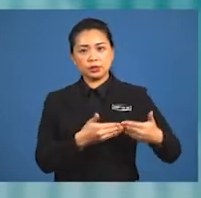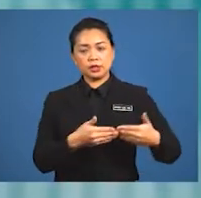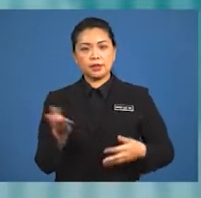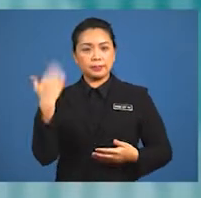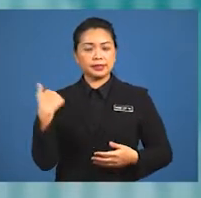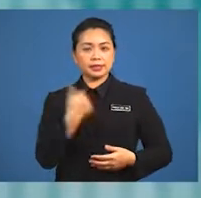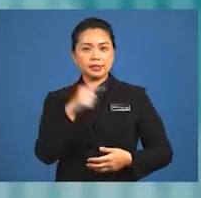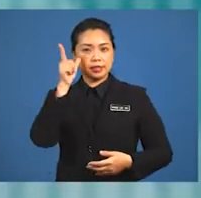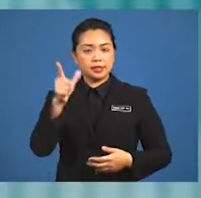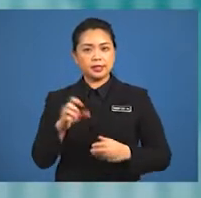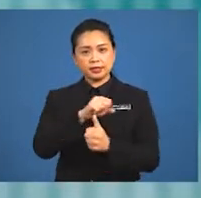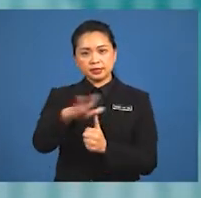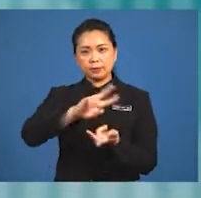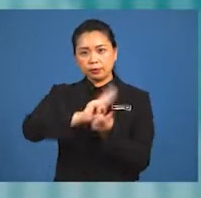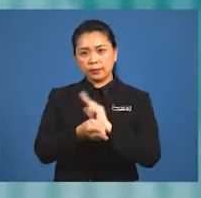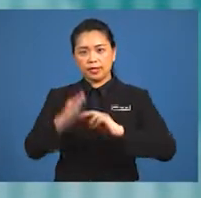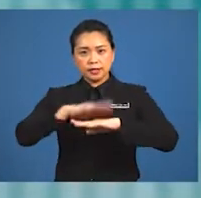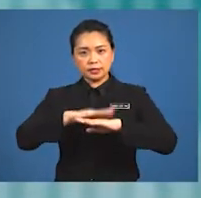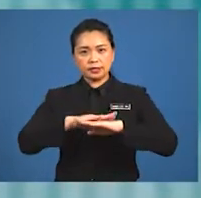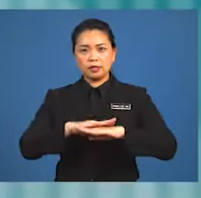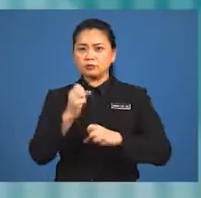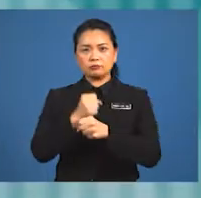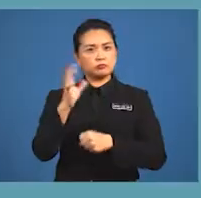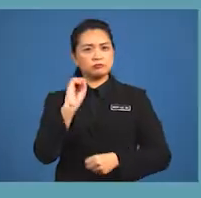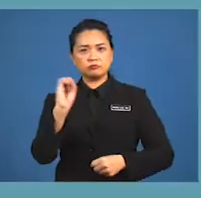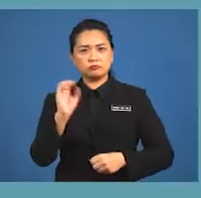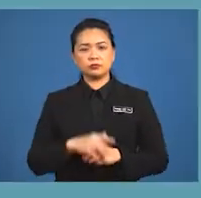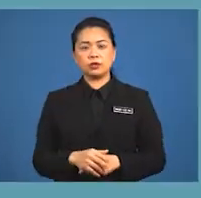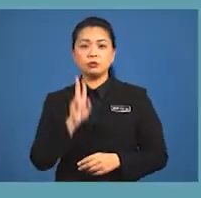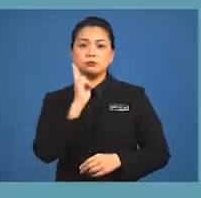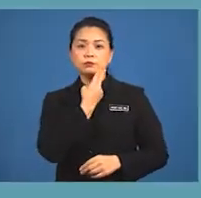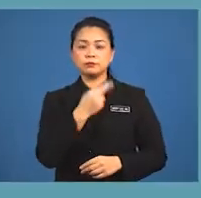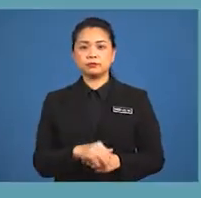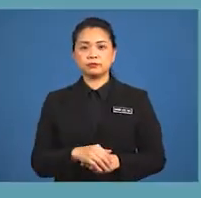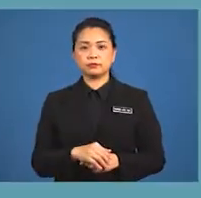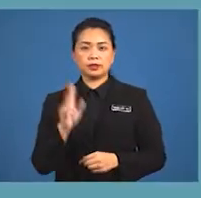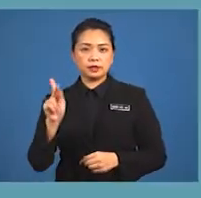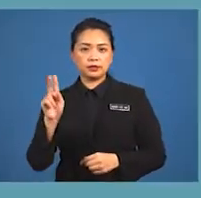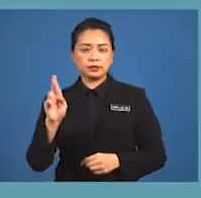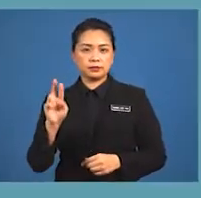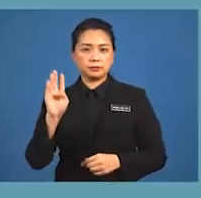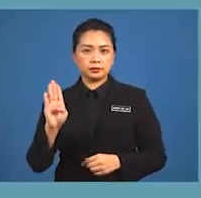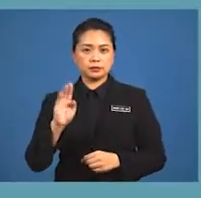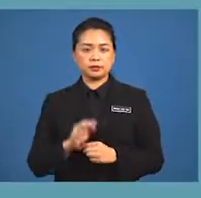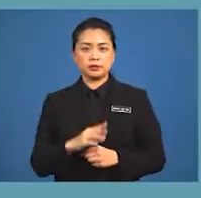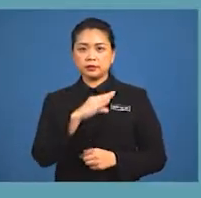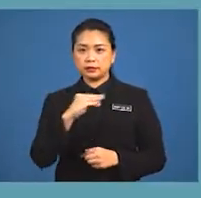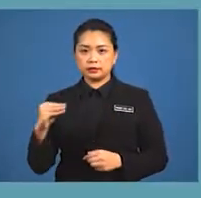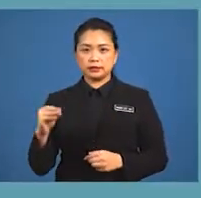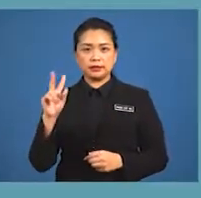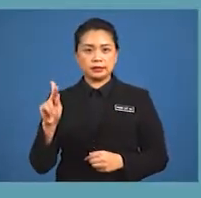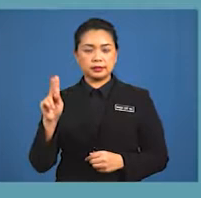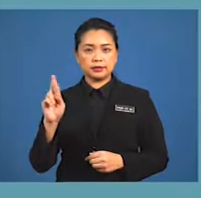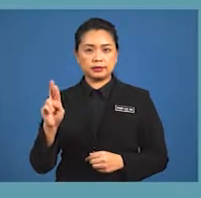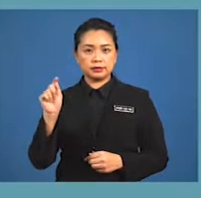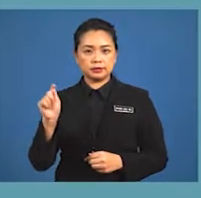Seterusnya, mari kita lihat kesan perubahannya ke atas pengangguran. Umumnya, kadar reserve berkanun dan